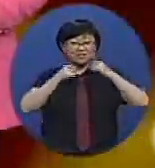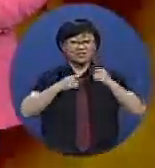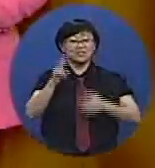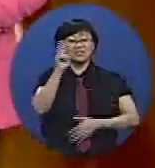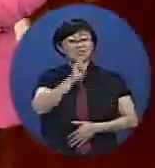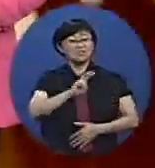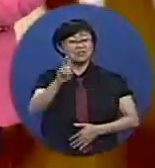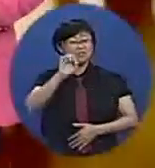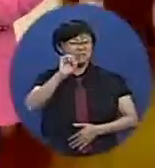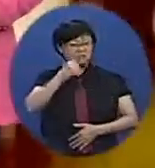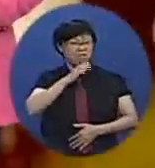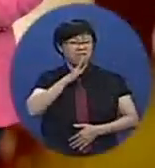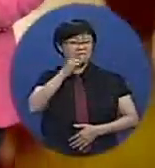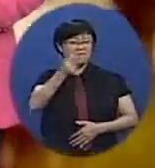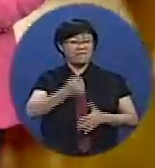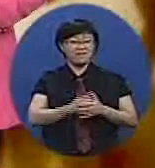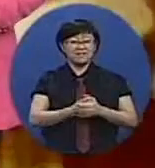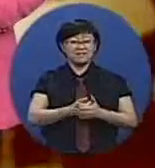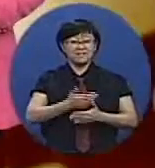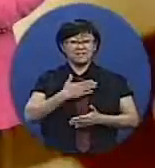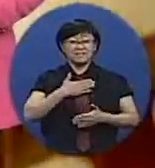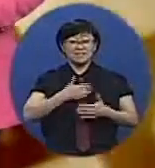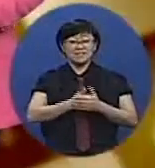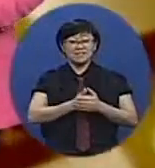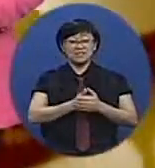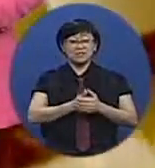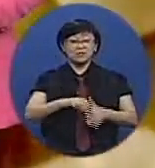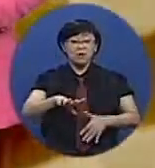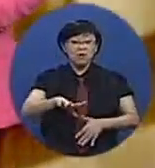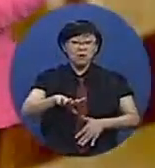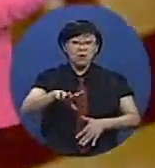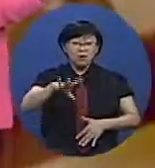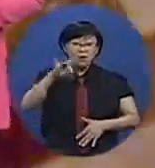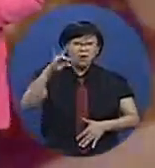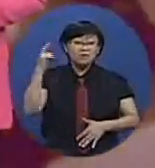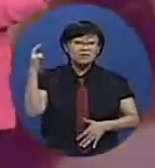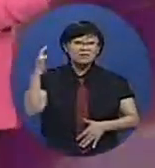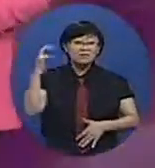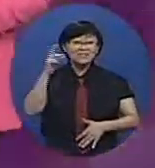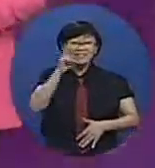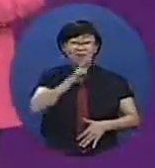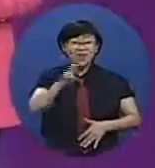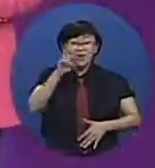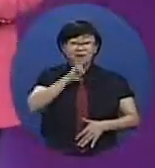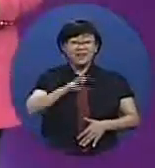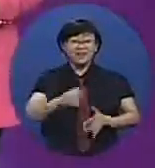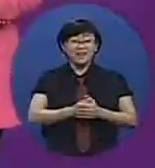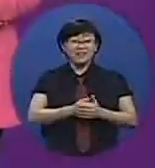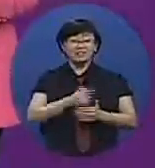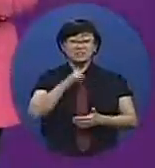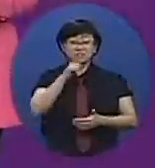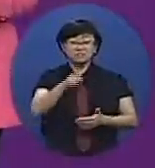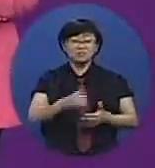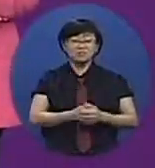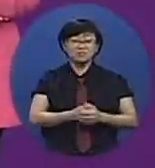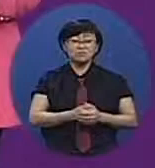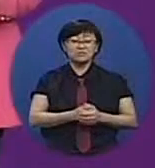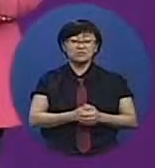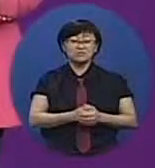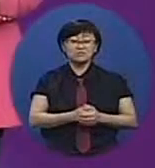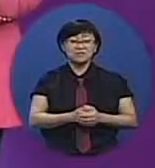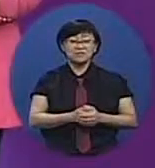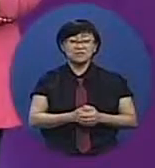어려운 노래인데 네. 제가 진행한 이래 처음 신청한 노래 저한테는. 아, 이 노래는